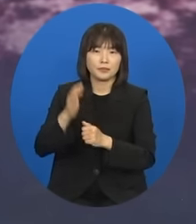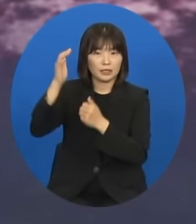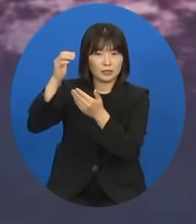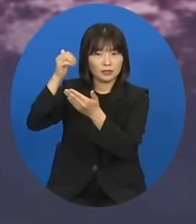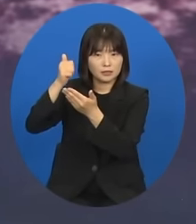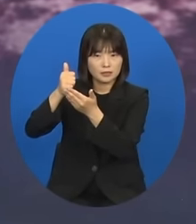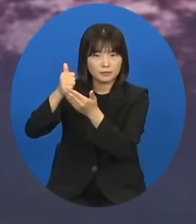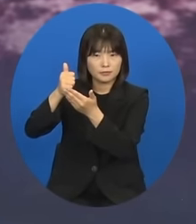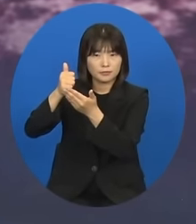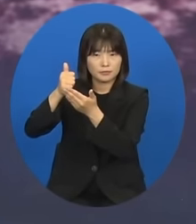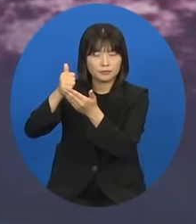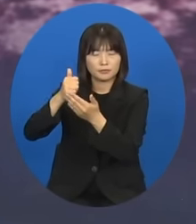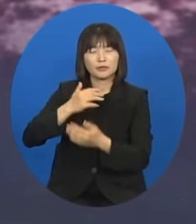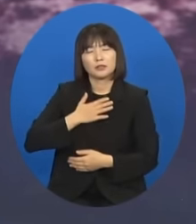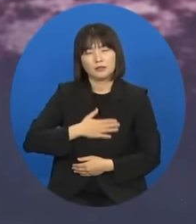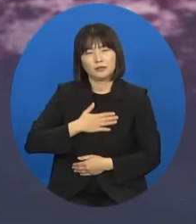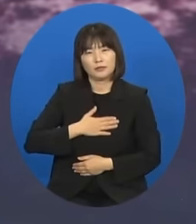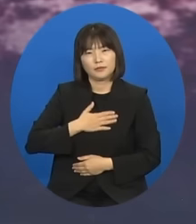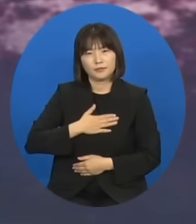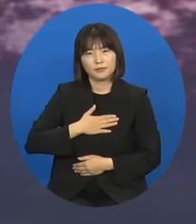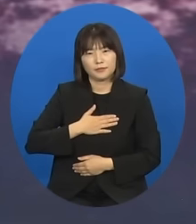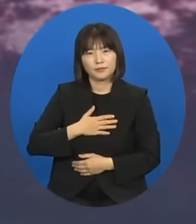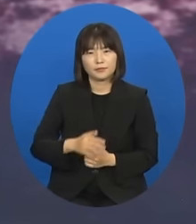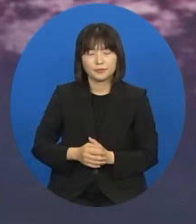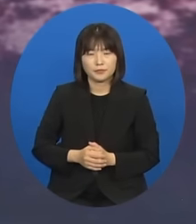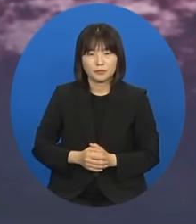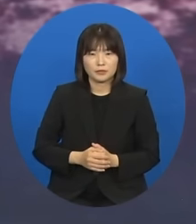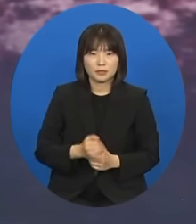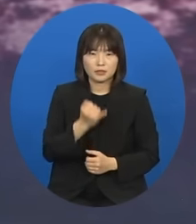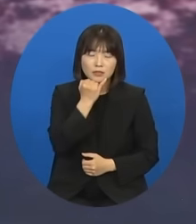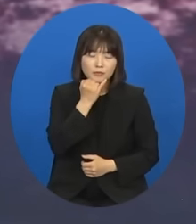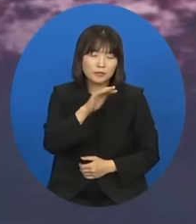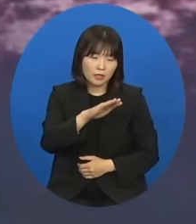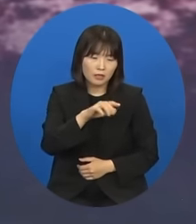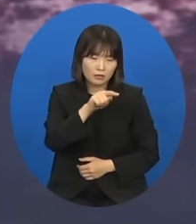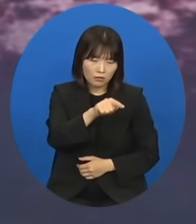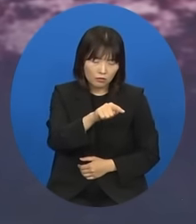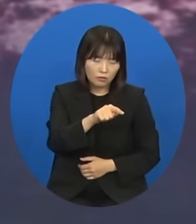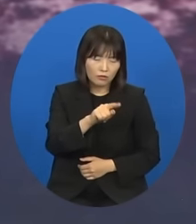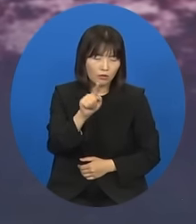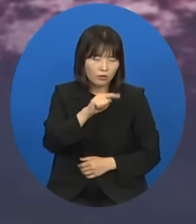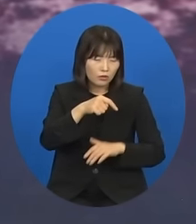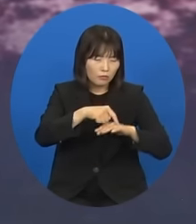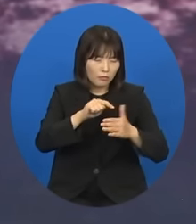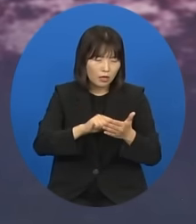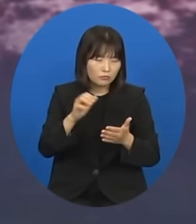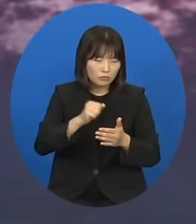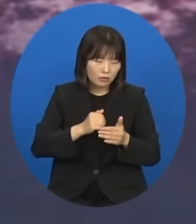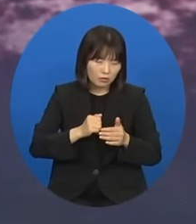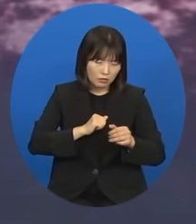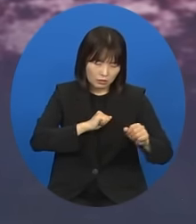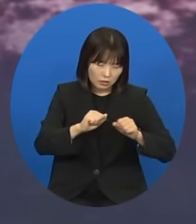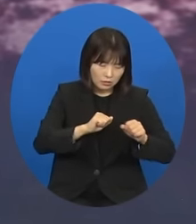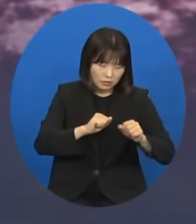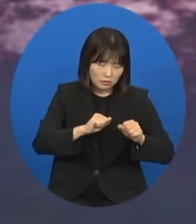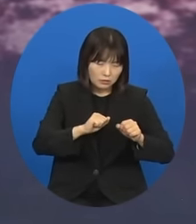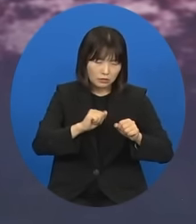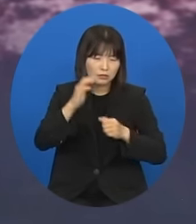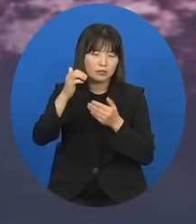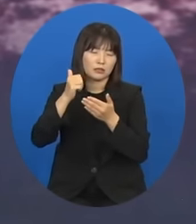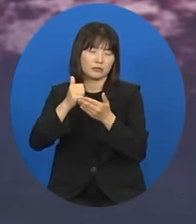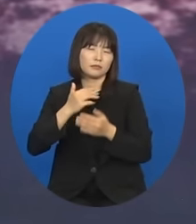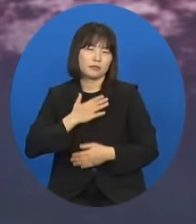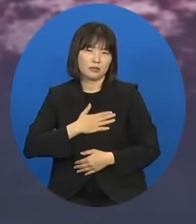하나님은 아신다는 겁니다 리브가 네가 어떠한 마음으로 그렇게 했는지 나는 알고